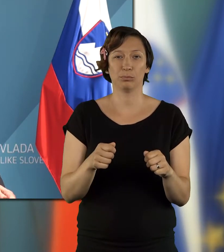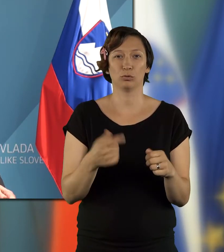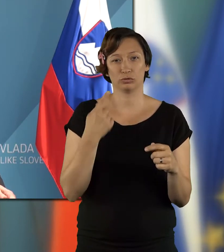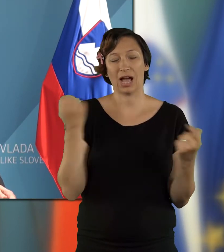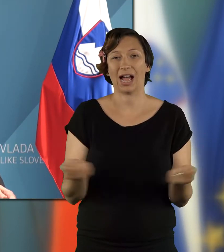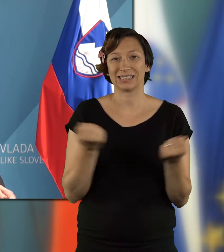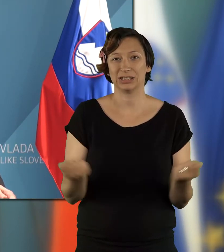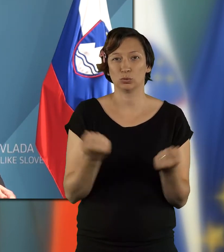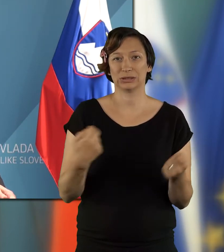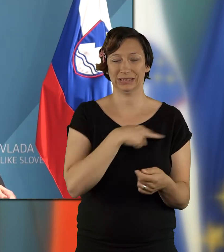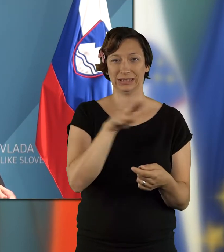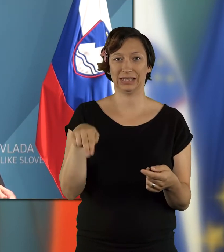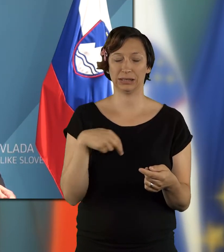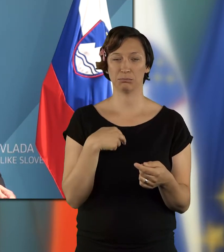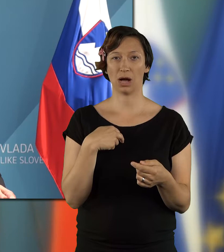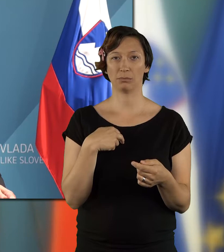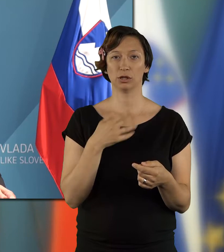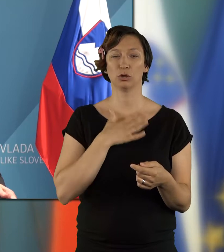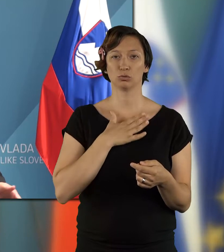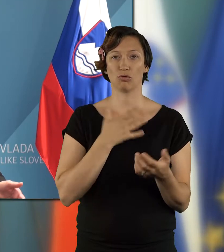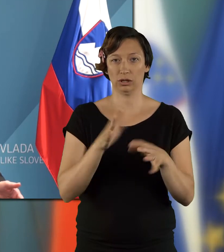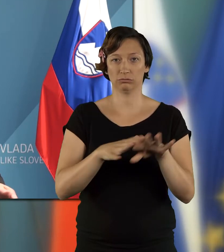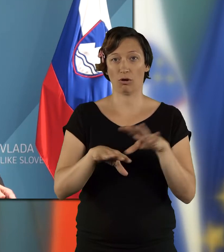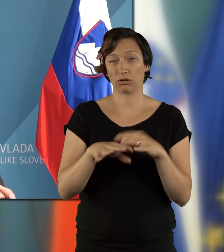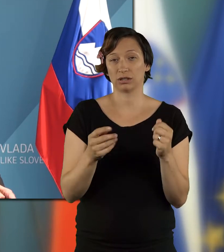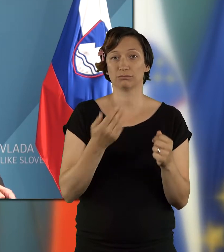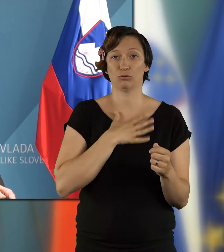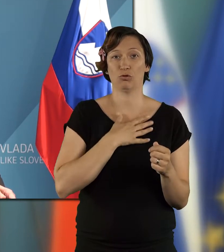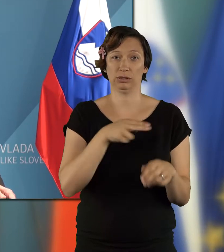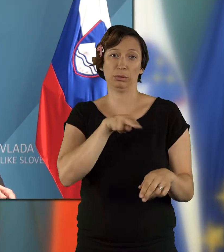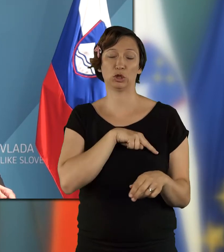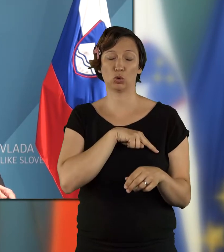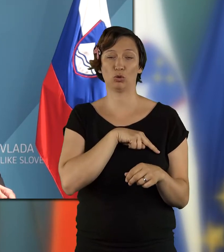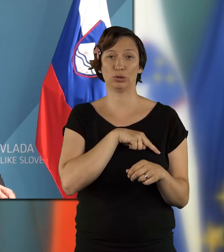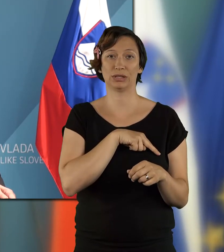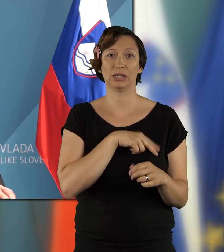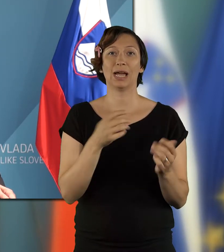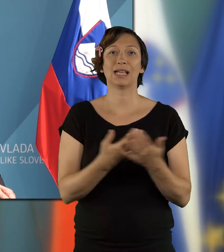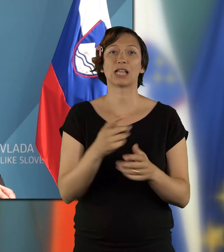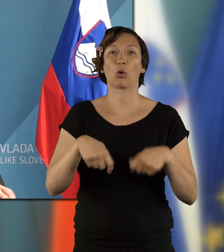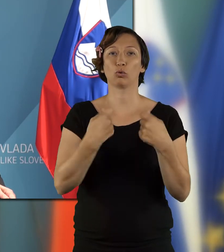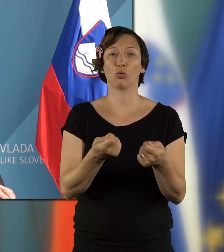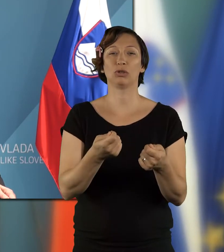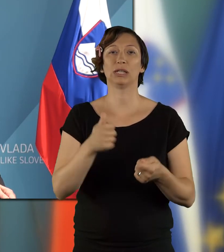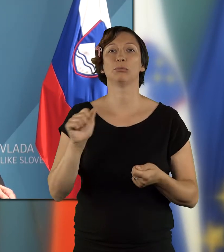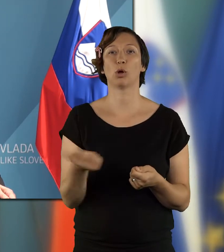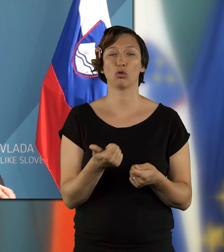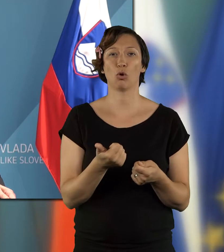okviru aktivnosti, ki jih imamo v svojih rokah oziroma v svoji pristojnosti, zagotovili